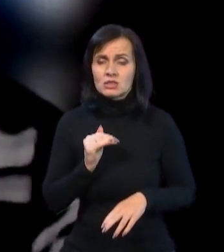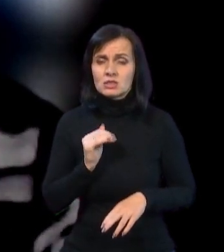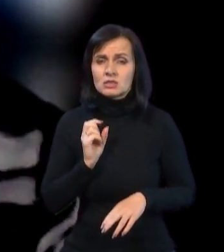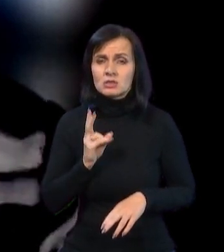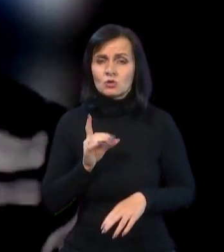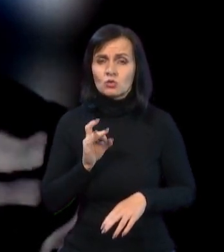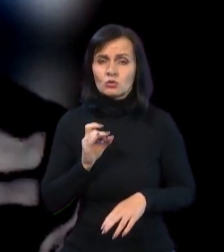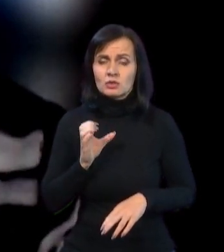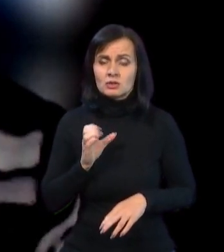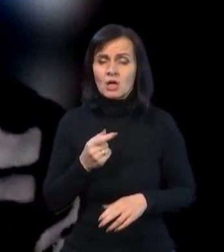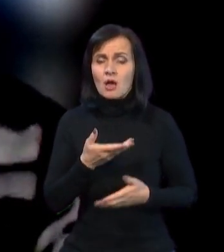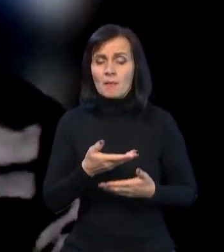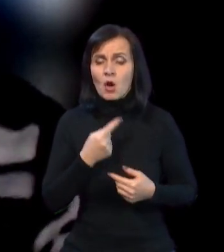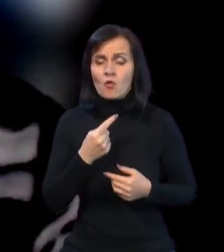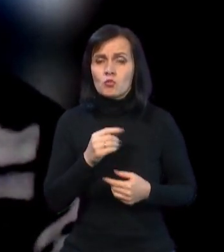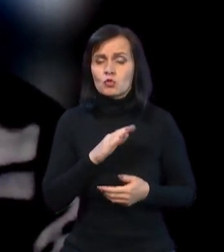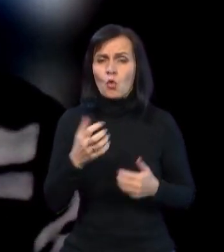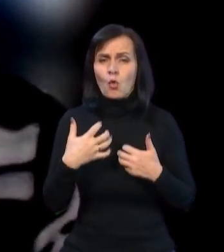міжбанківські торги, ми говоримо про